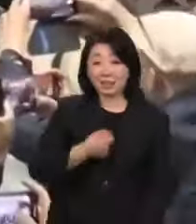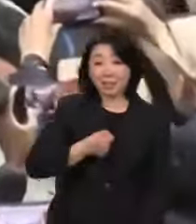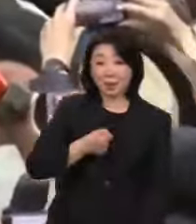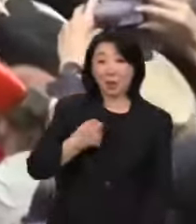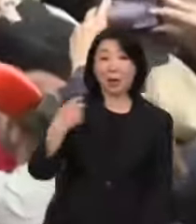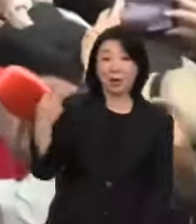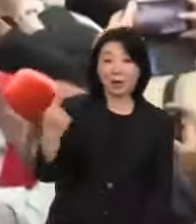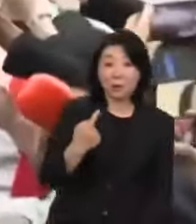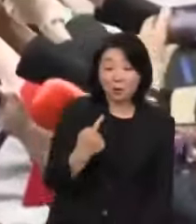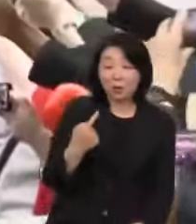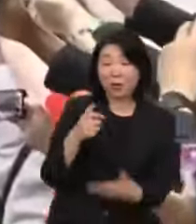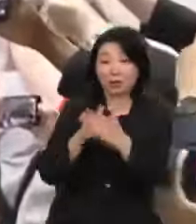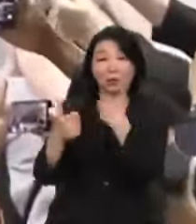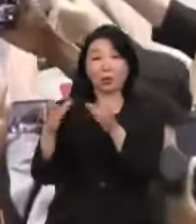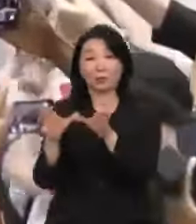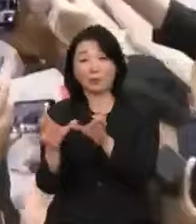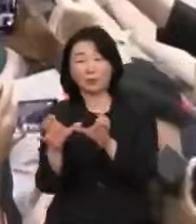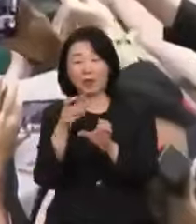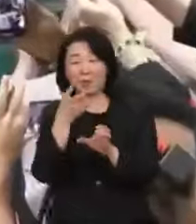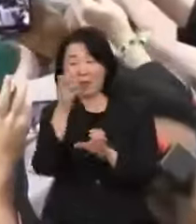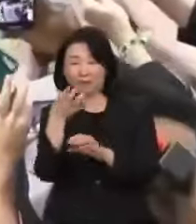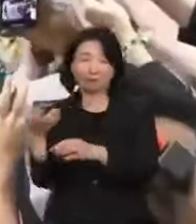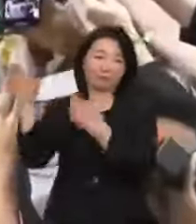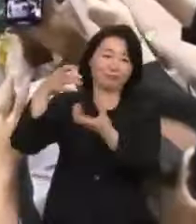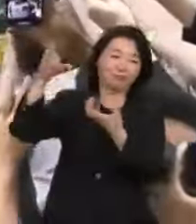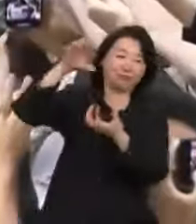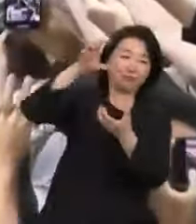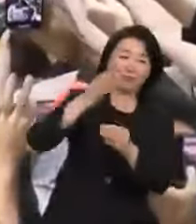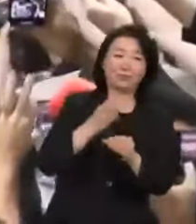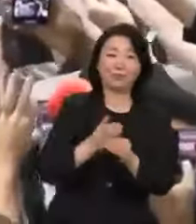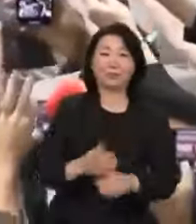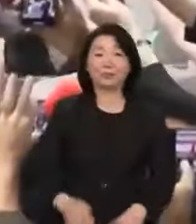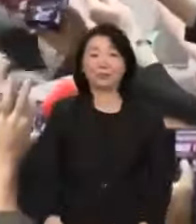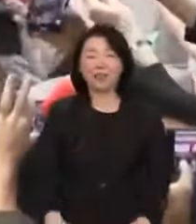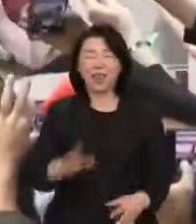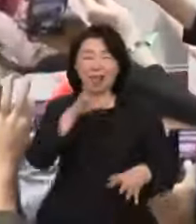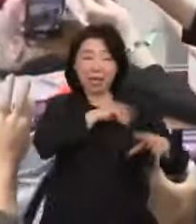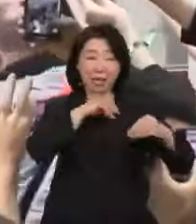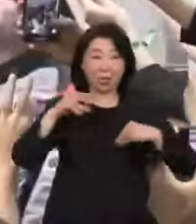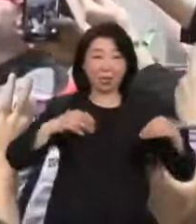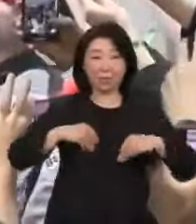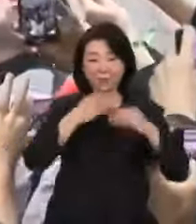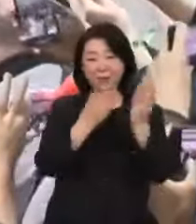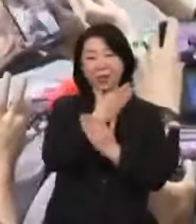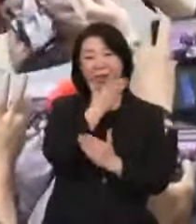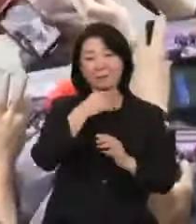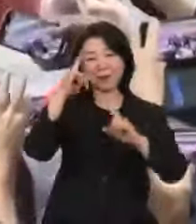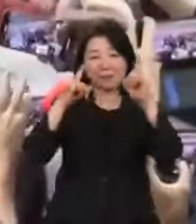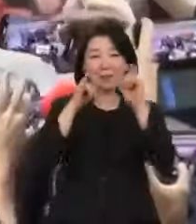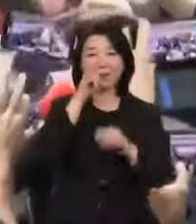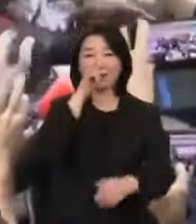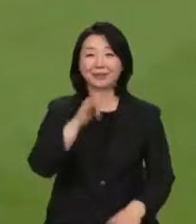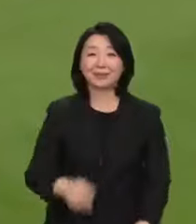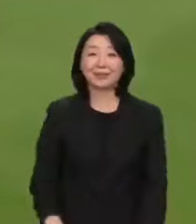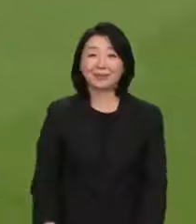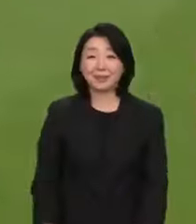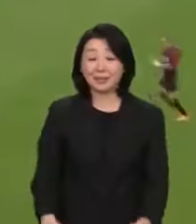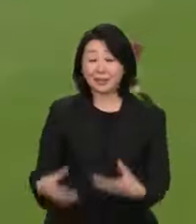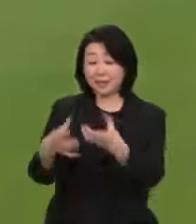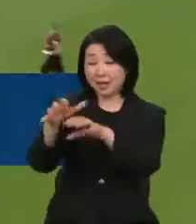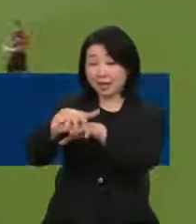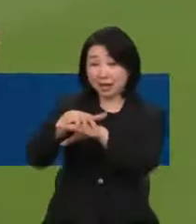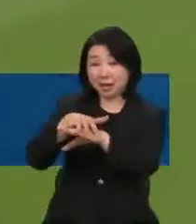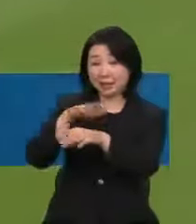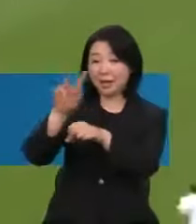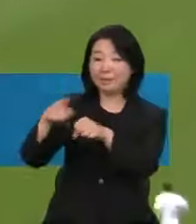돌아온 레버쿠젠 선수들의 맥주를 쏟아붓습니다. 흠뻑 젖었지만 모두 모두 행복한 표정이죠. 레버쿠젠이